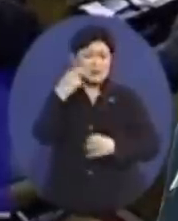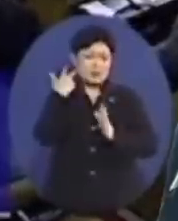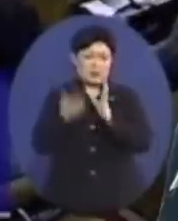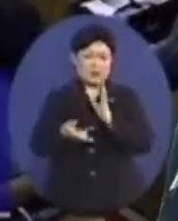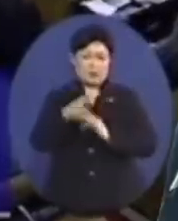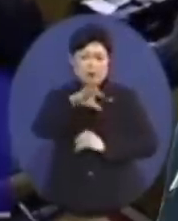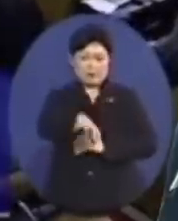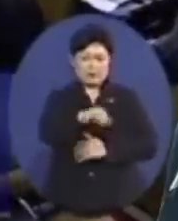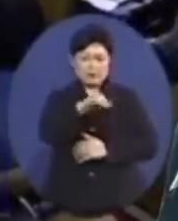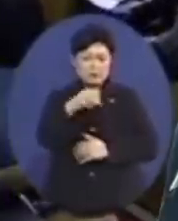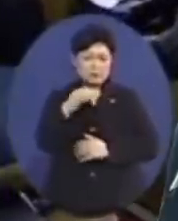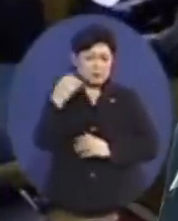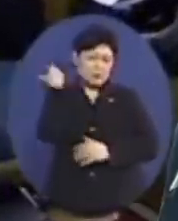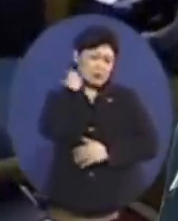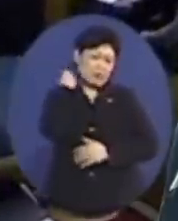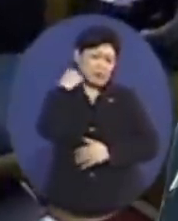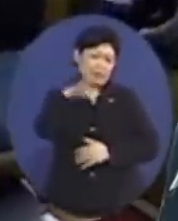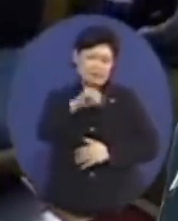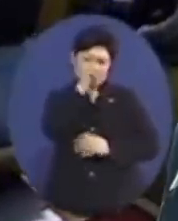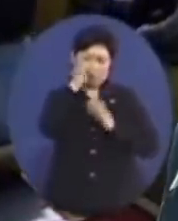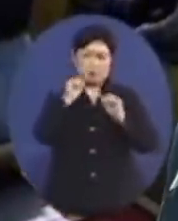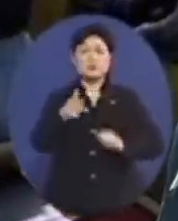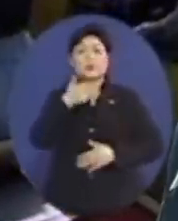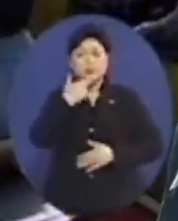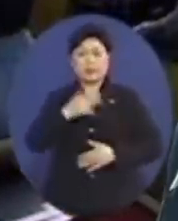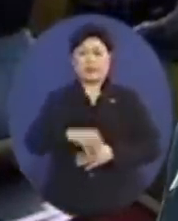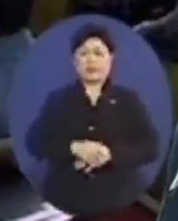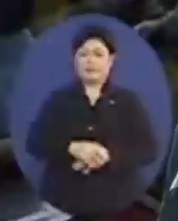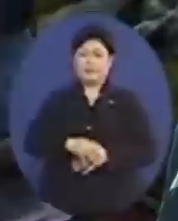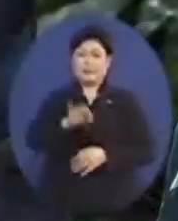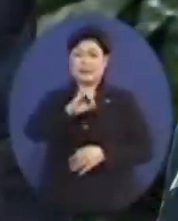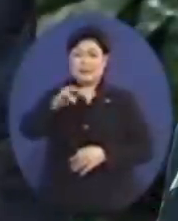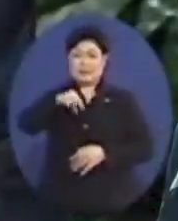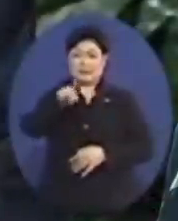없음이라. 이사야가 예언하는 것은 그대로